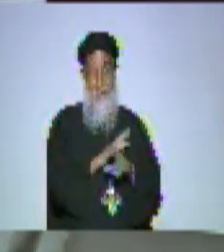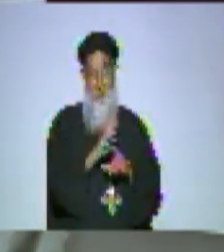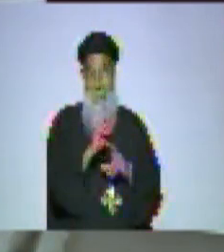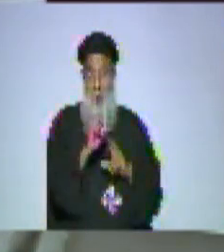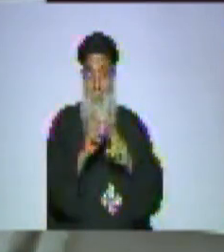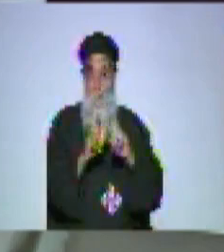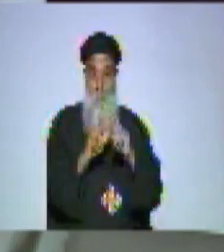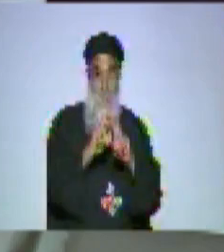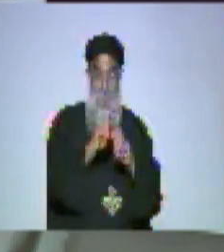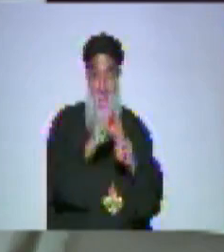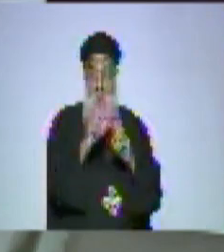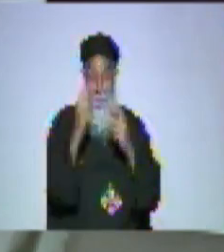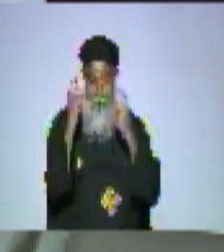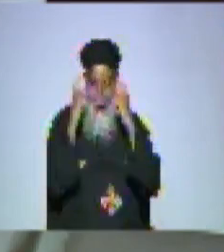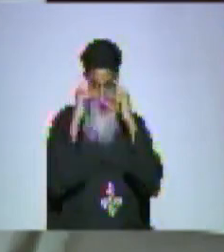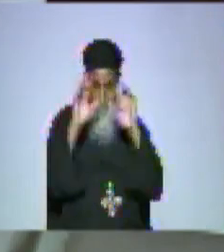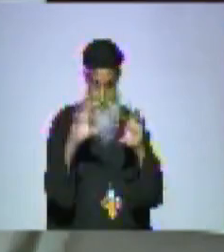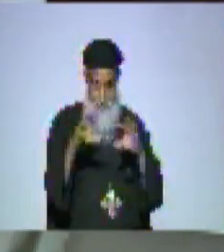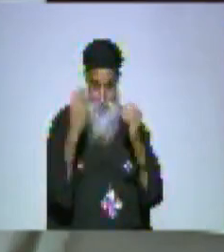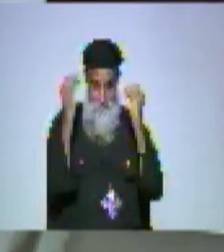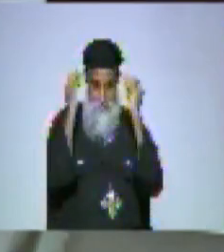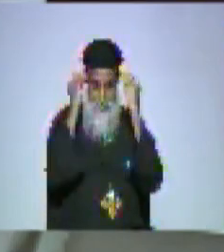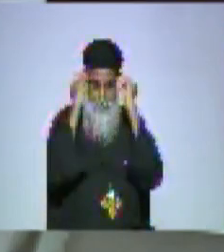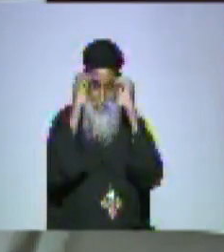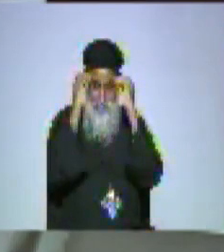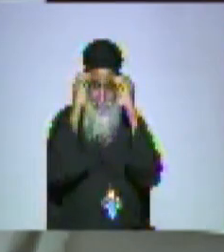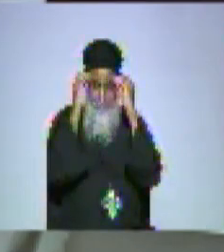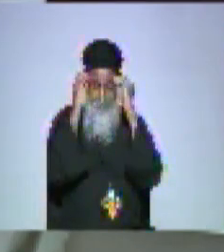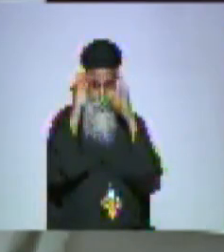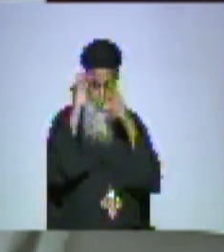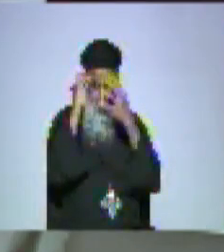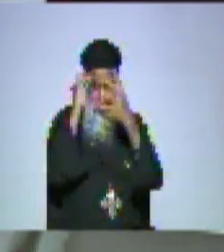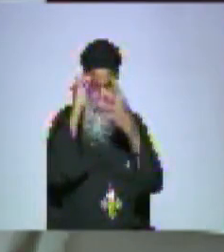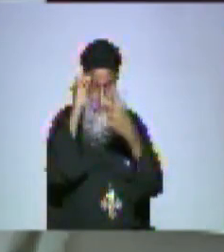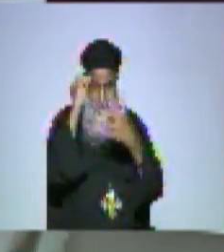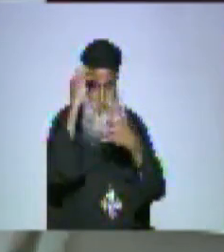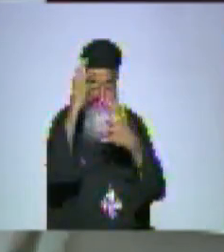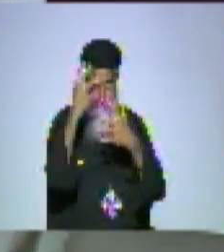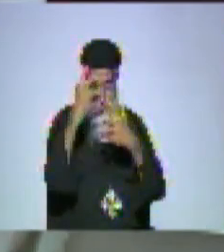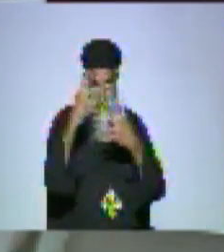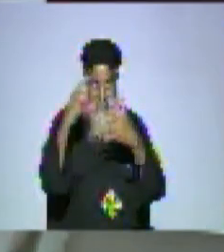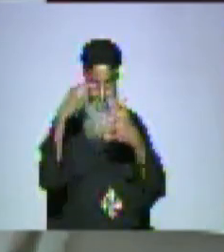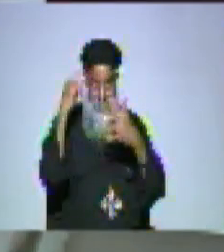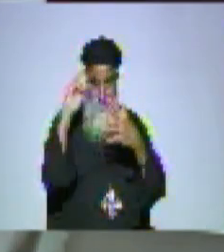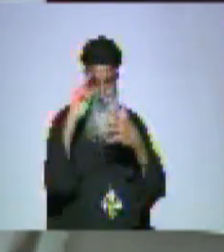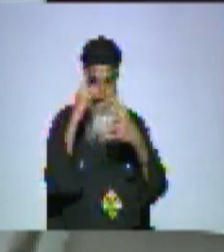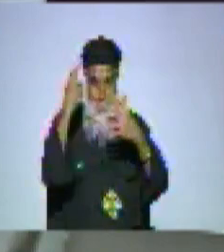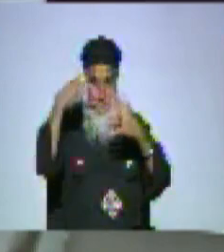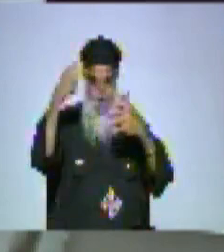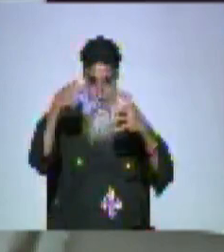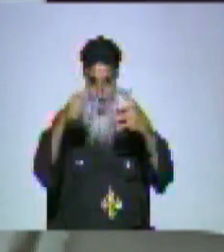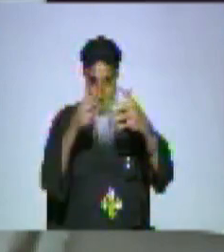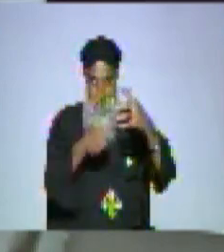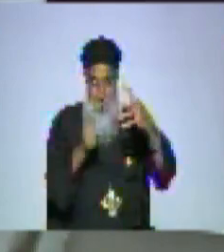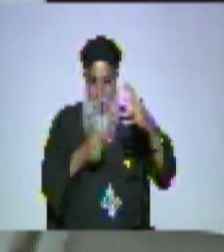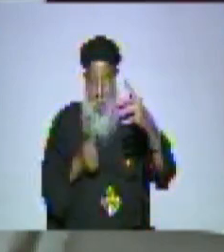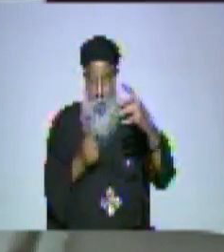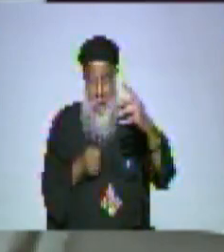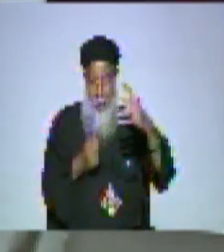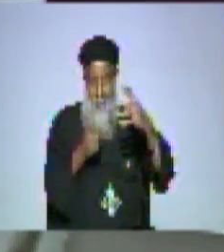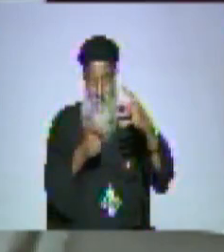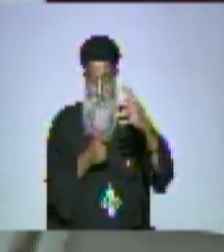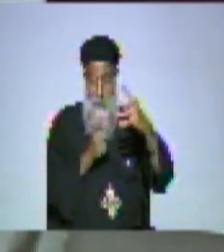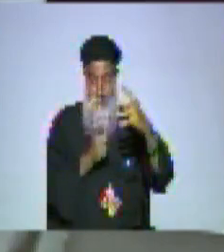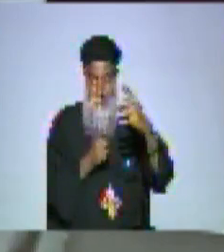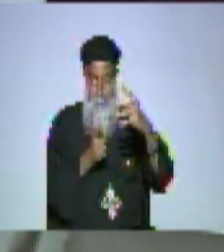قاعد باصص بيقرا كل ما في الانسان من فكر من نظره